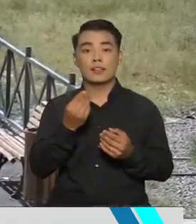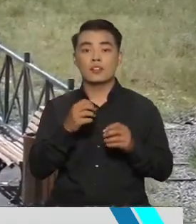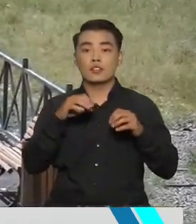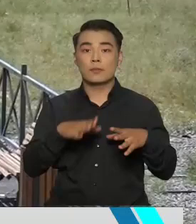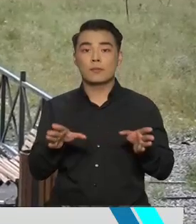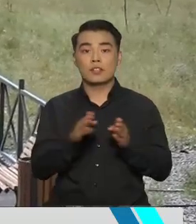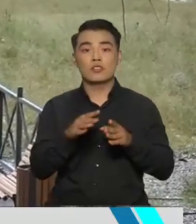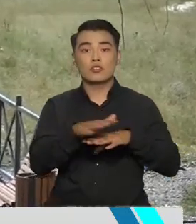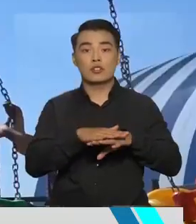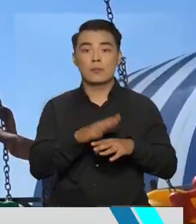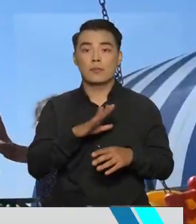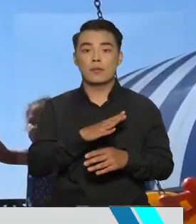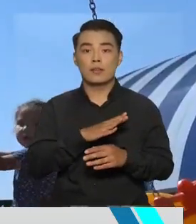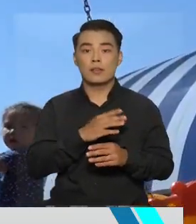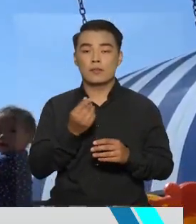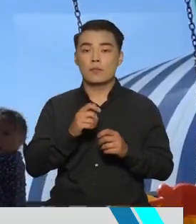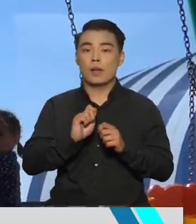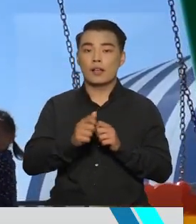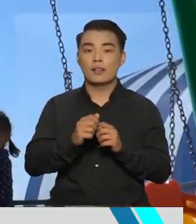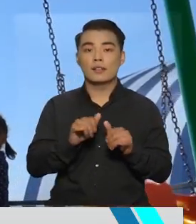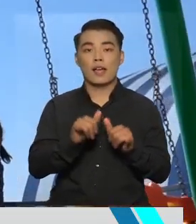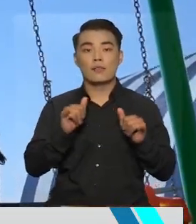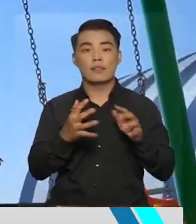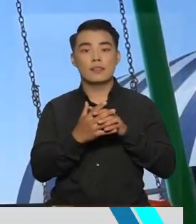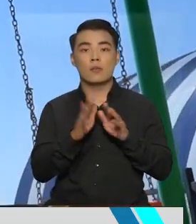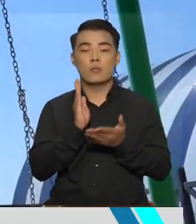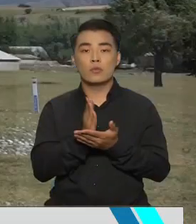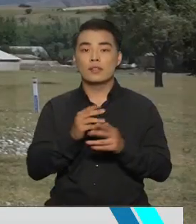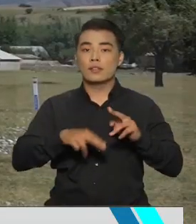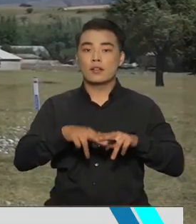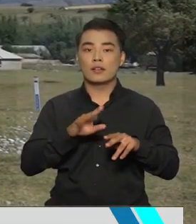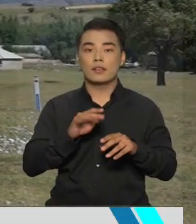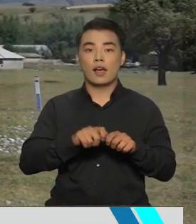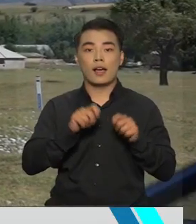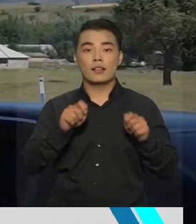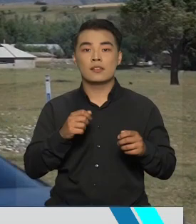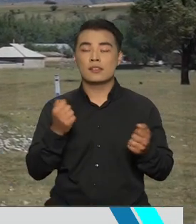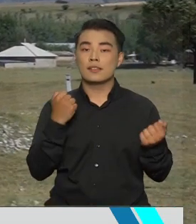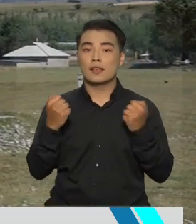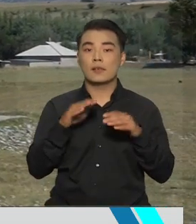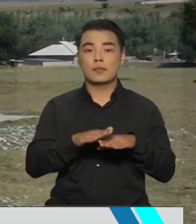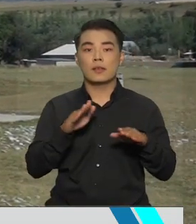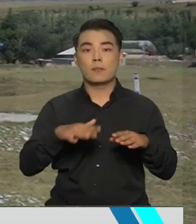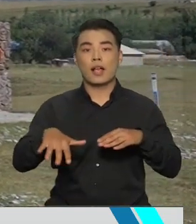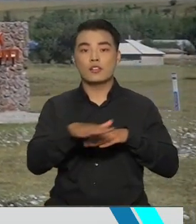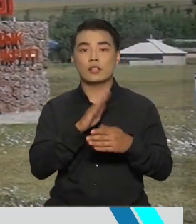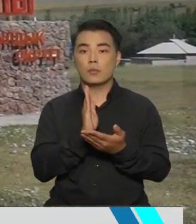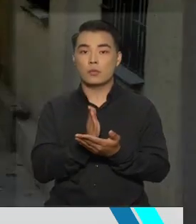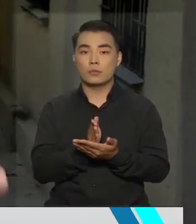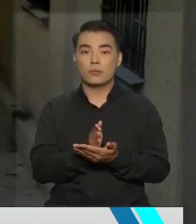решением сельских жителей решили потратить на развитие села будут строить и открывать детские и спортивные площадки